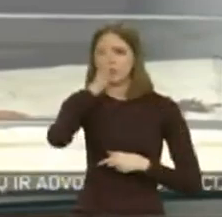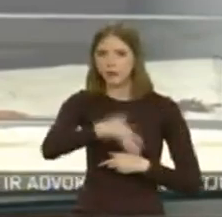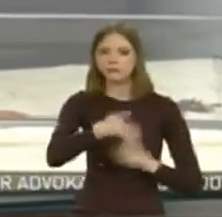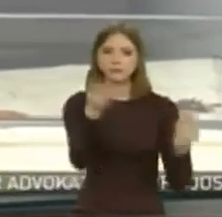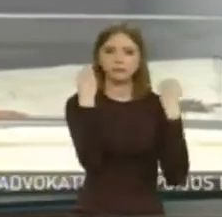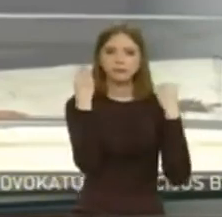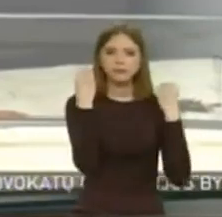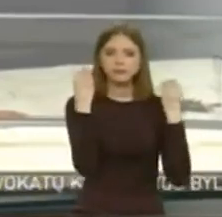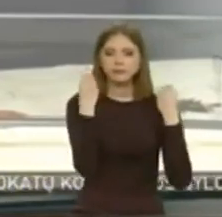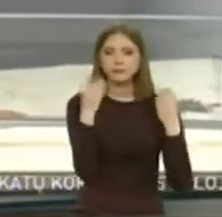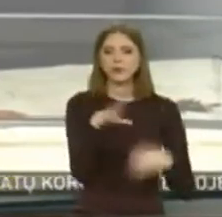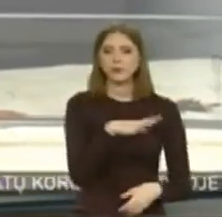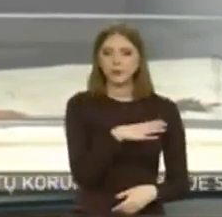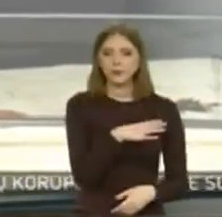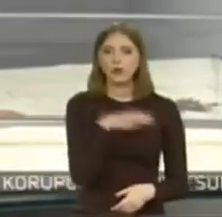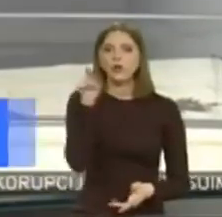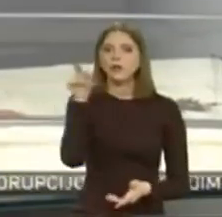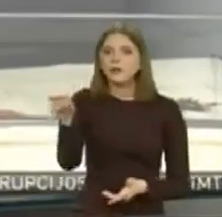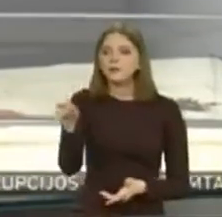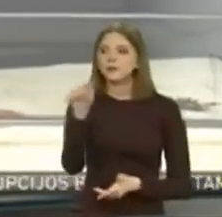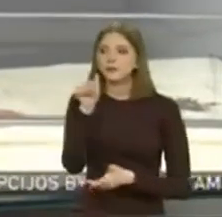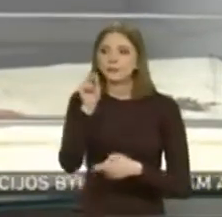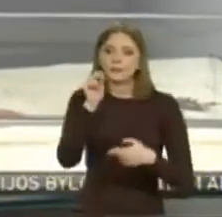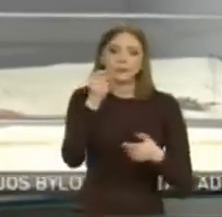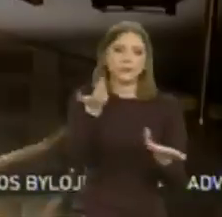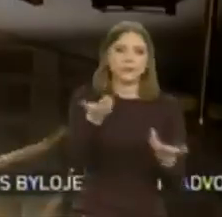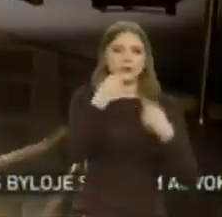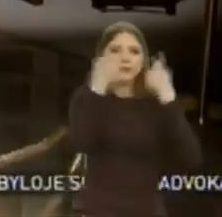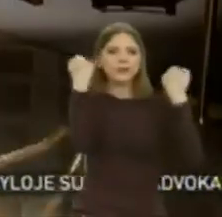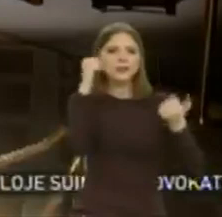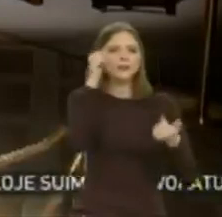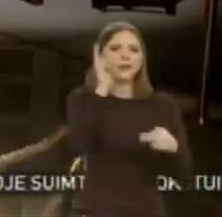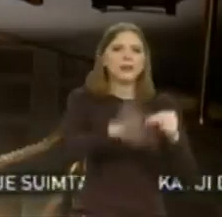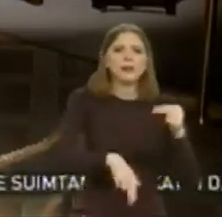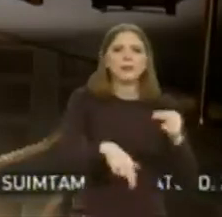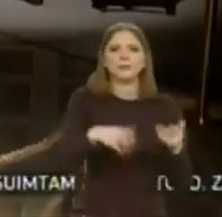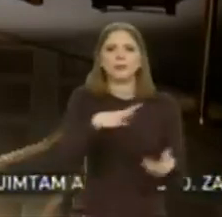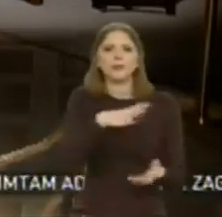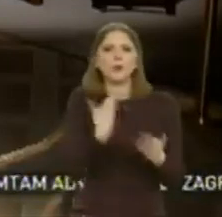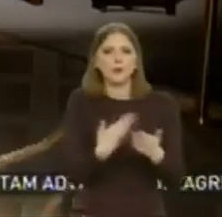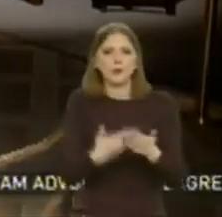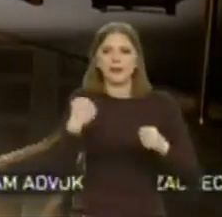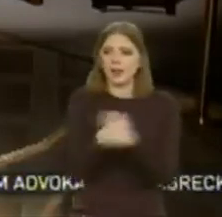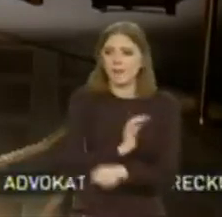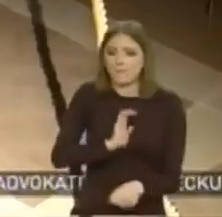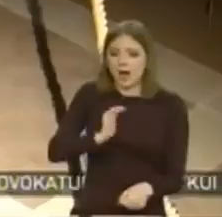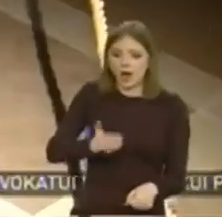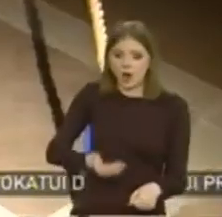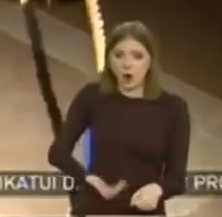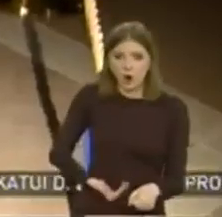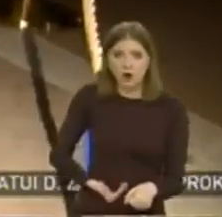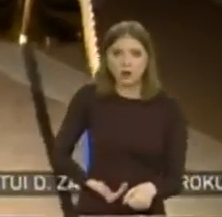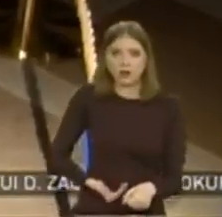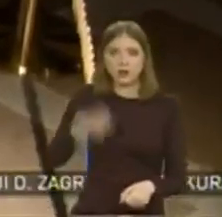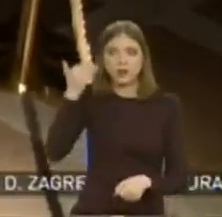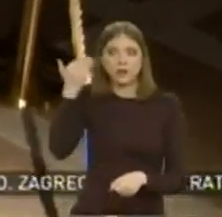studijų universitete, o jisai negalėjo pabaigti universiteto oficialiai tol, kol nebuvo patvirtinta jo bajoriška kilmė.